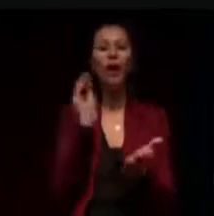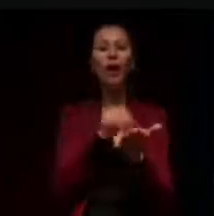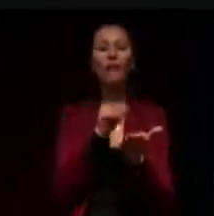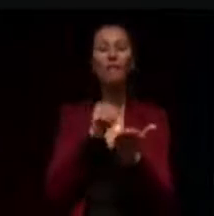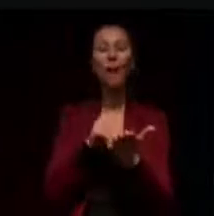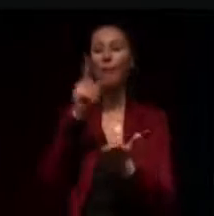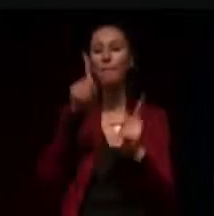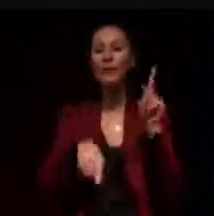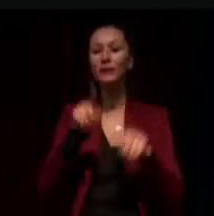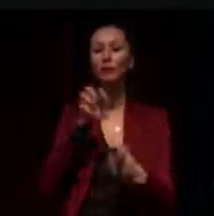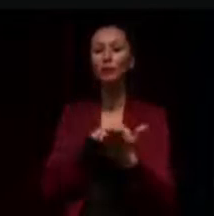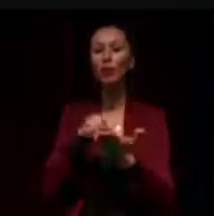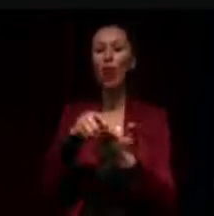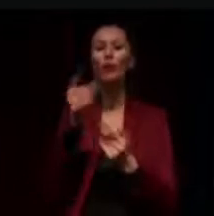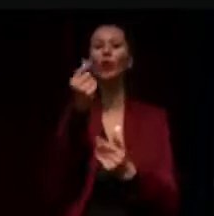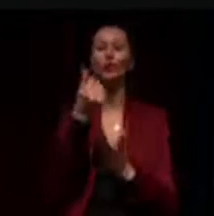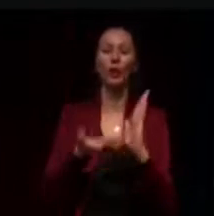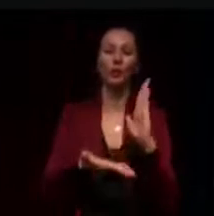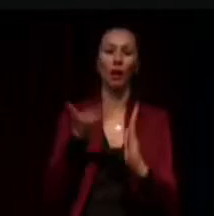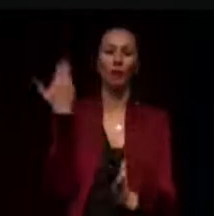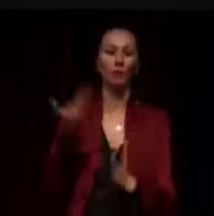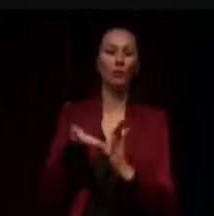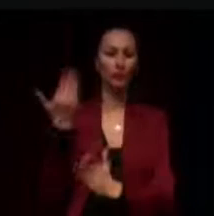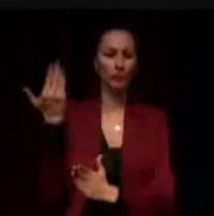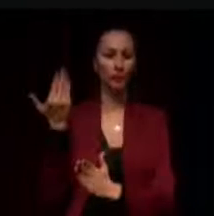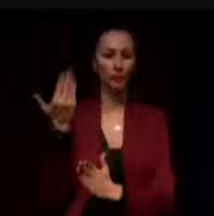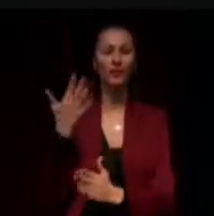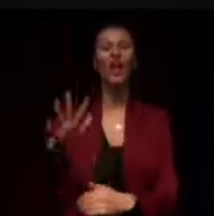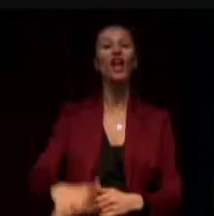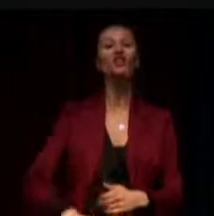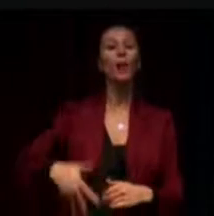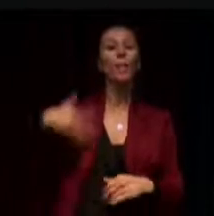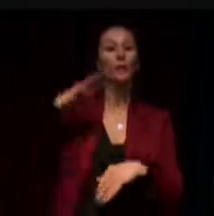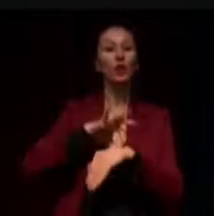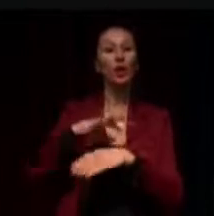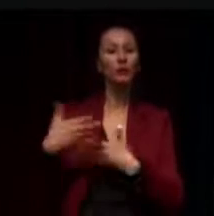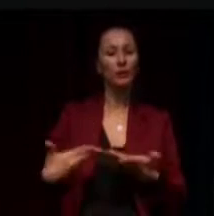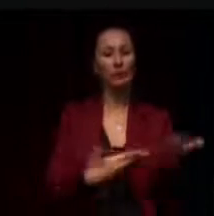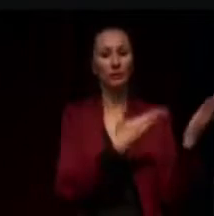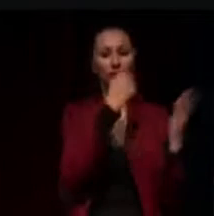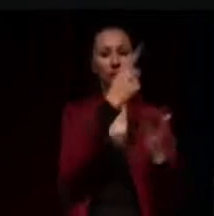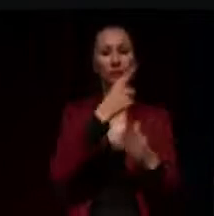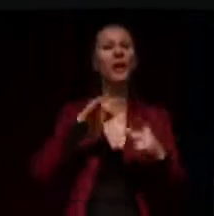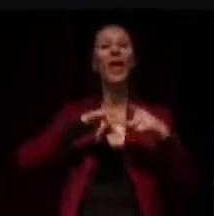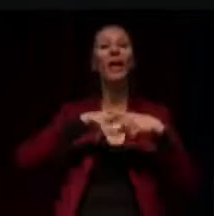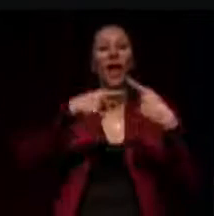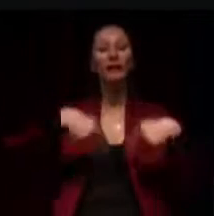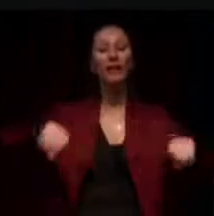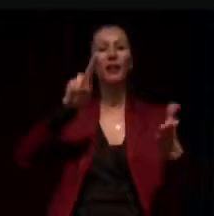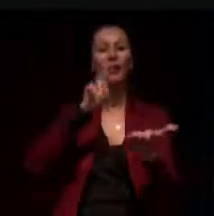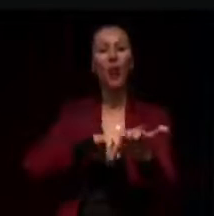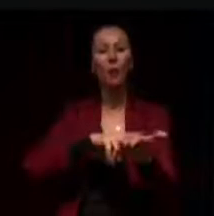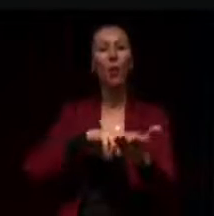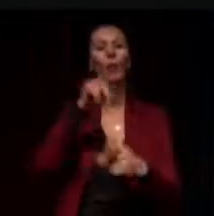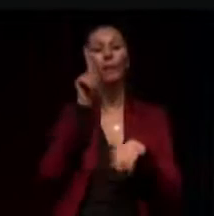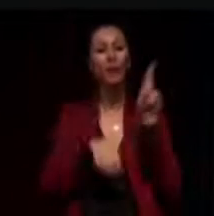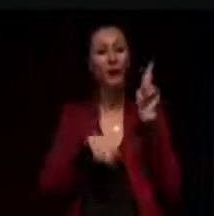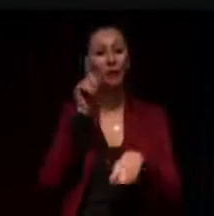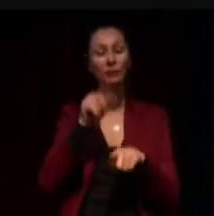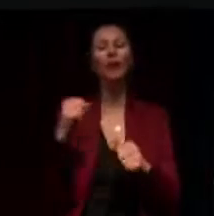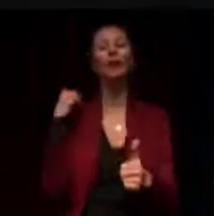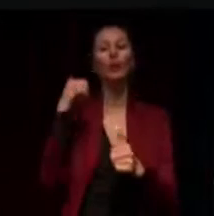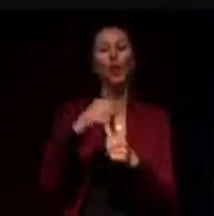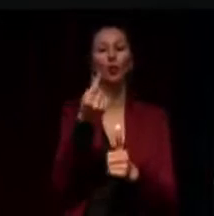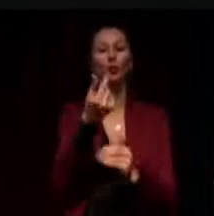bir bölümündeki ücret kaldırıldı. Eşref Paşa Hastanesi'nin heyet raporlarının bir kısmında